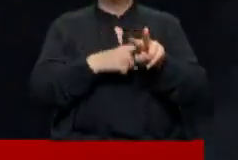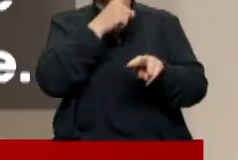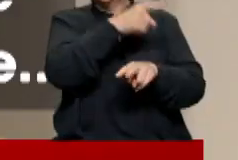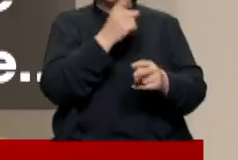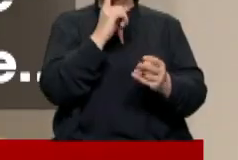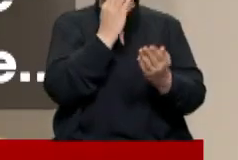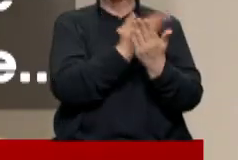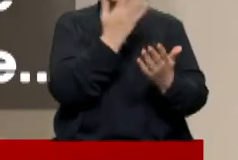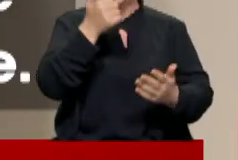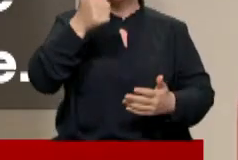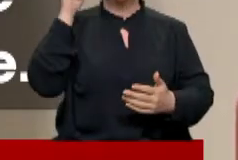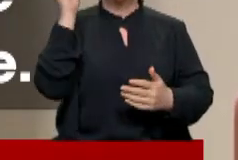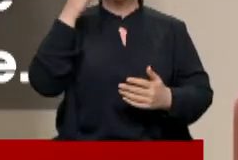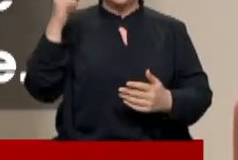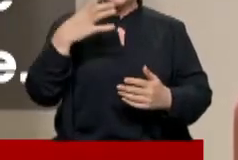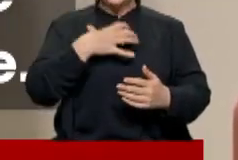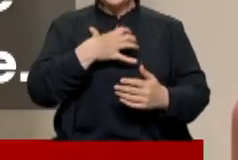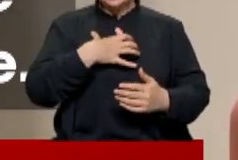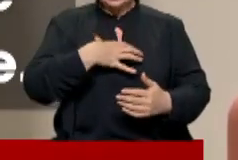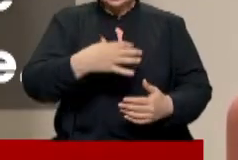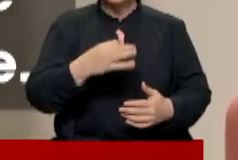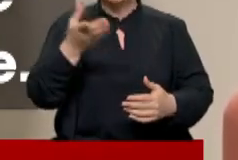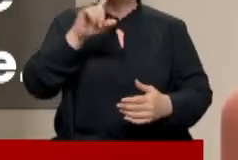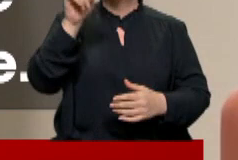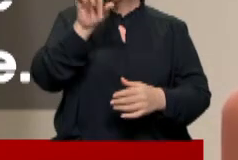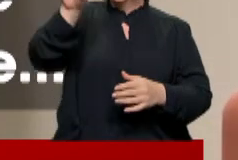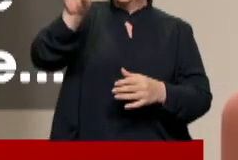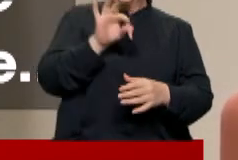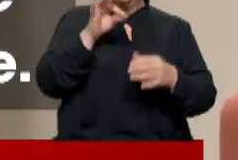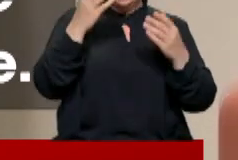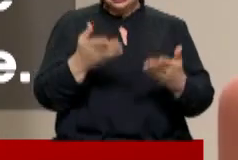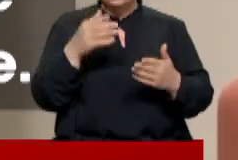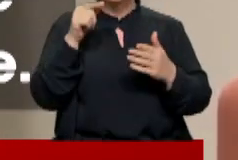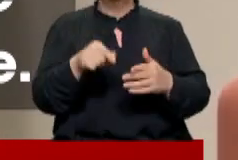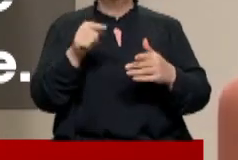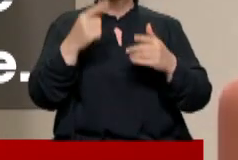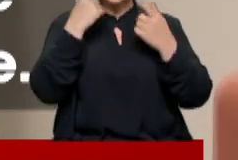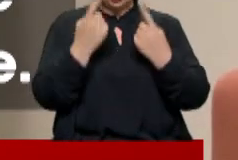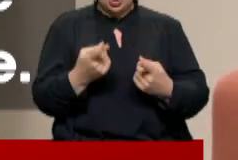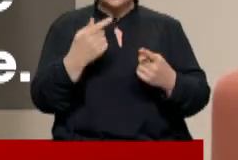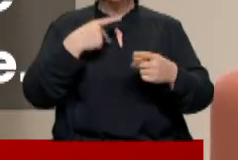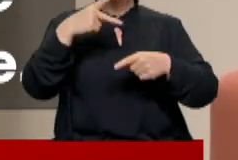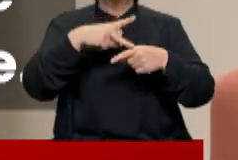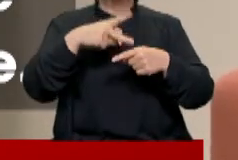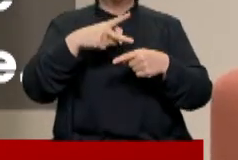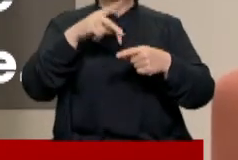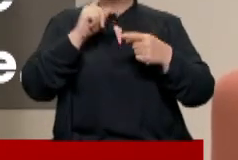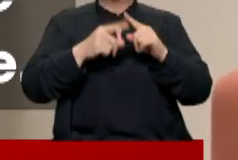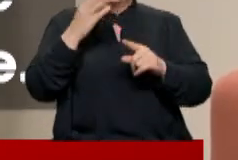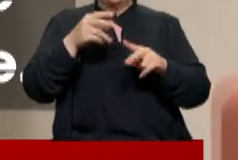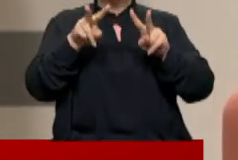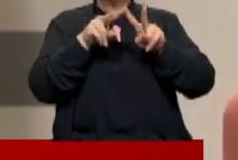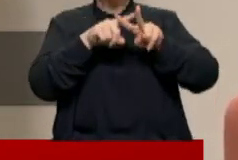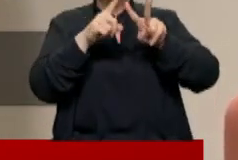götürebiliriz dedi. Altı lider kendisini seçmez ve başka birisini seçerse biz bu durumda Zafer Partisi olarak Mansur